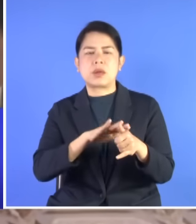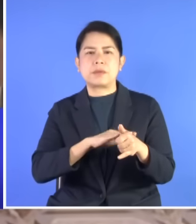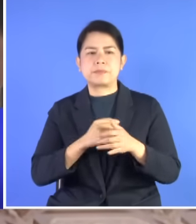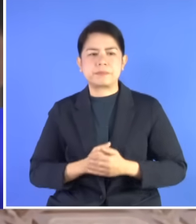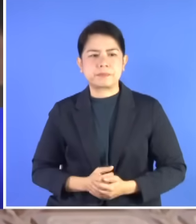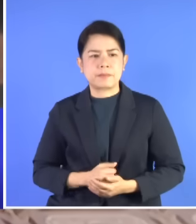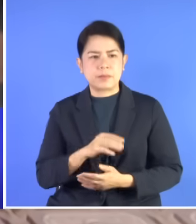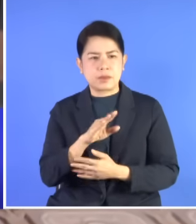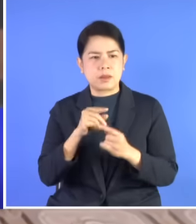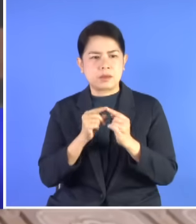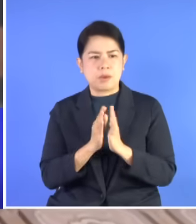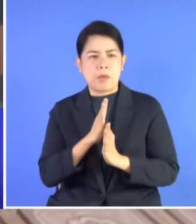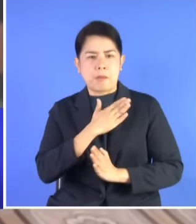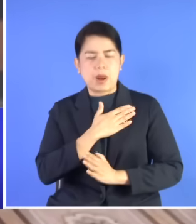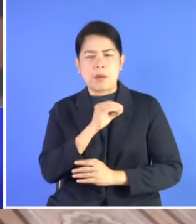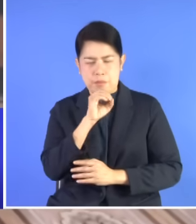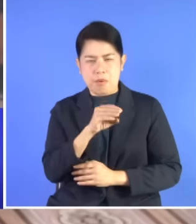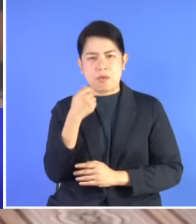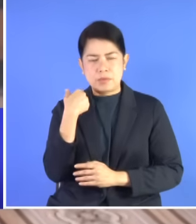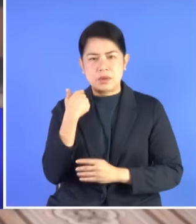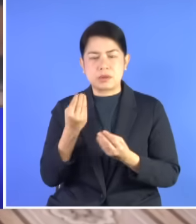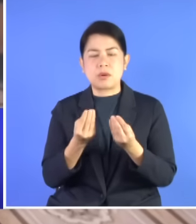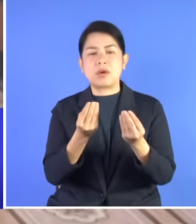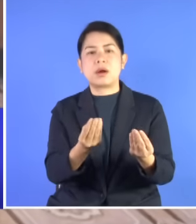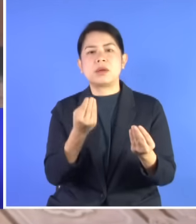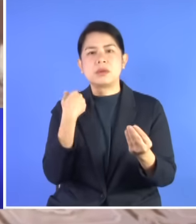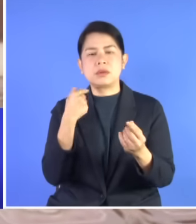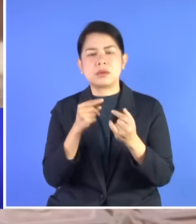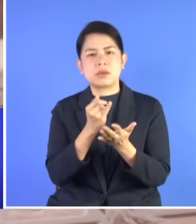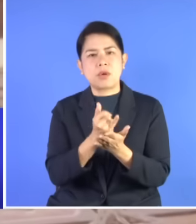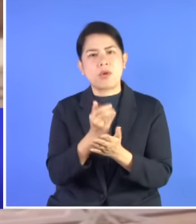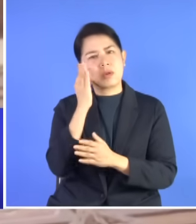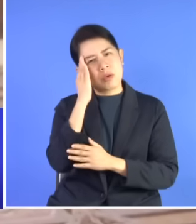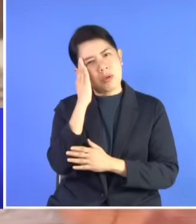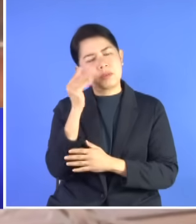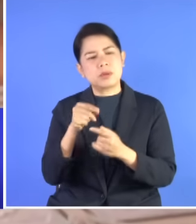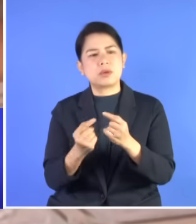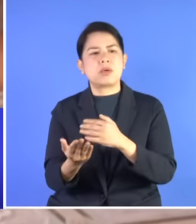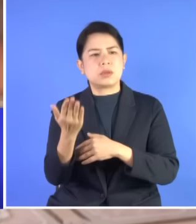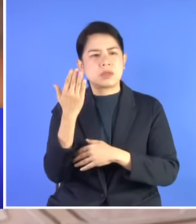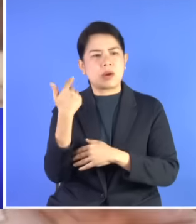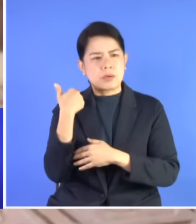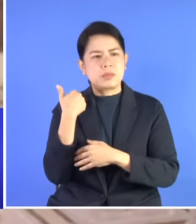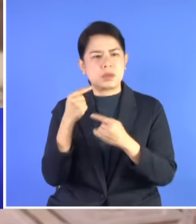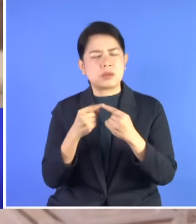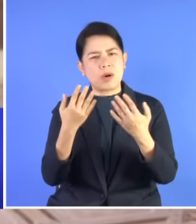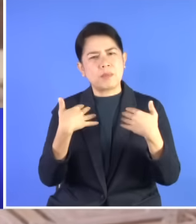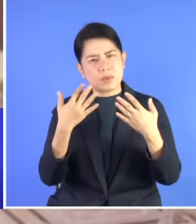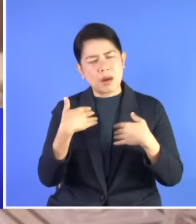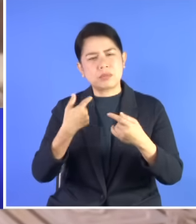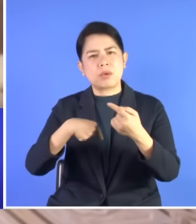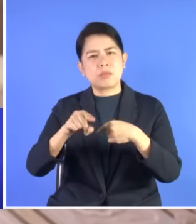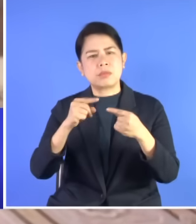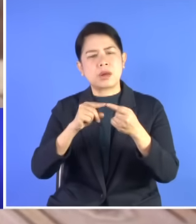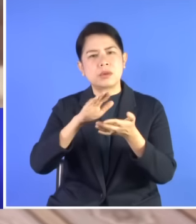อนในกุฏิเพื่อมาให้เด็กมันกลัวนะตอนเช้าก็ต้องอาบน้ำอาบท่าแต่งตัวไปโรงเรียนเนี่ยพระจัดให้นะเด็กผู้หญิงนะครับแ